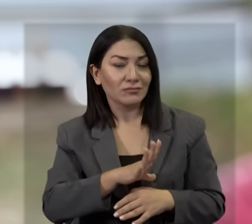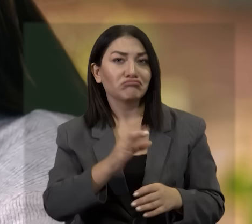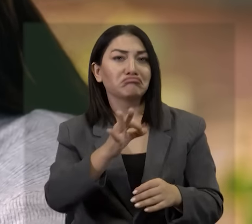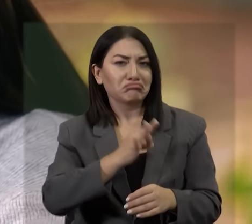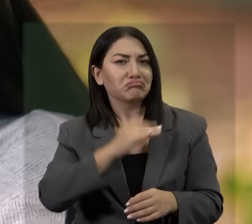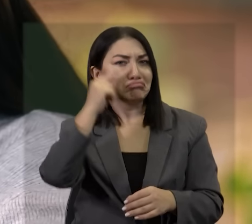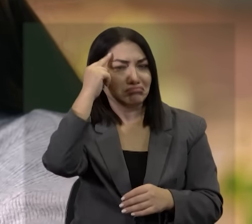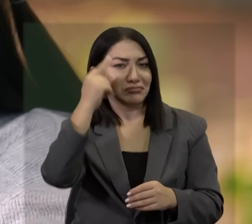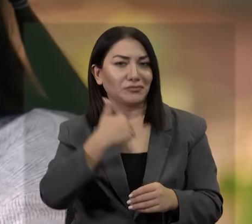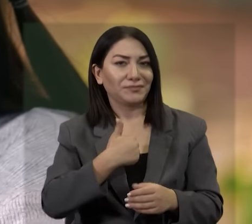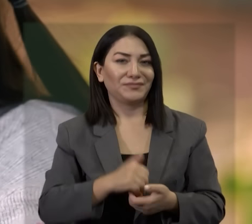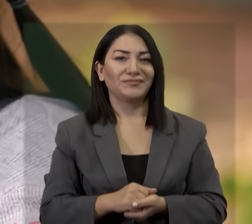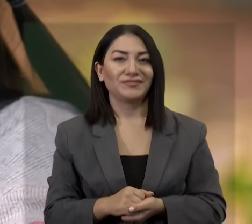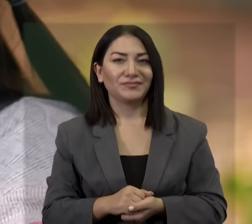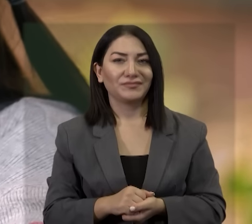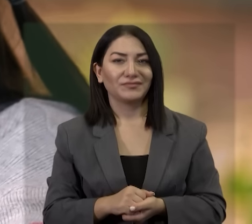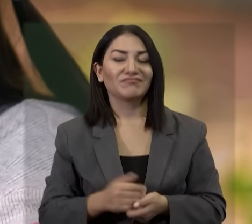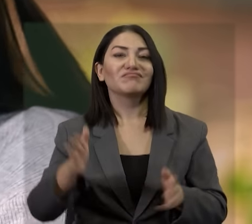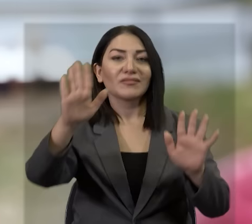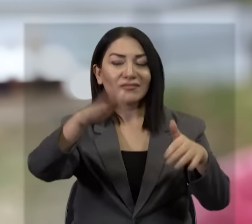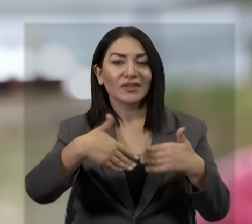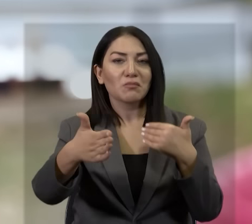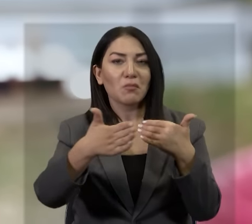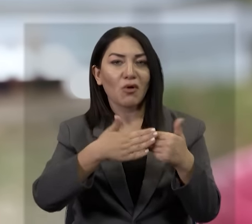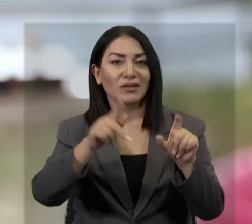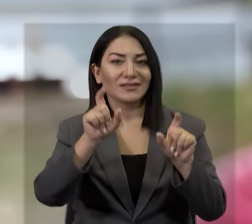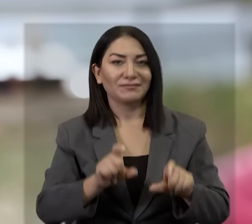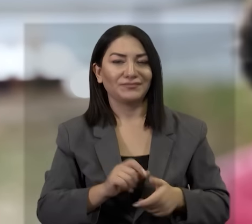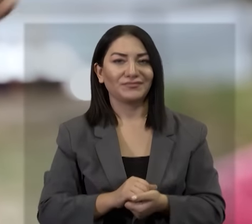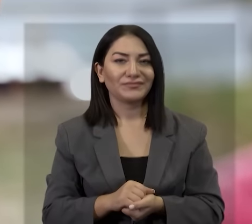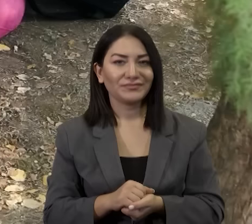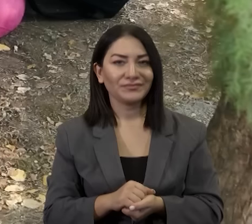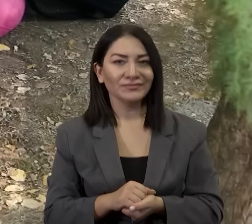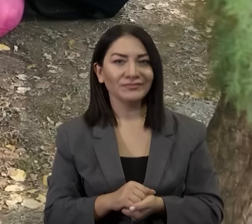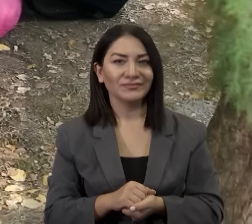էլ ձեզ կանչել եմ։ Դե, ասա Արմեն։ Մոտ եկեք։